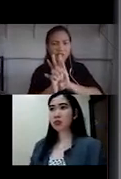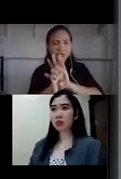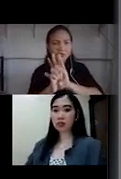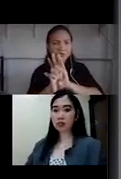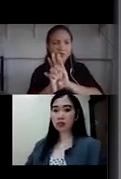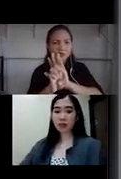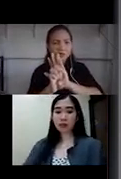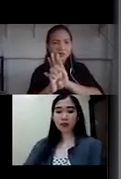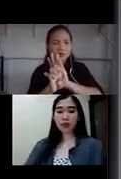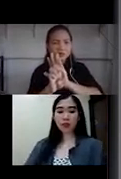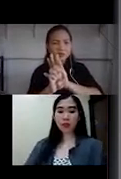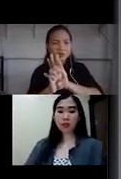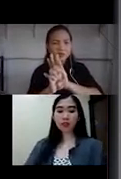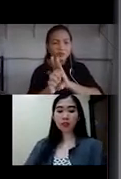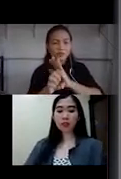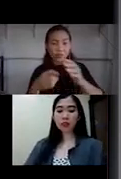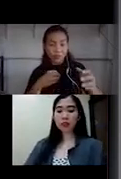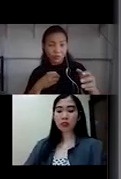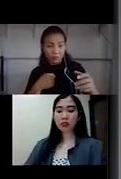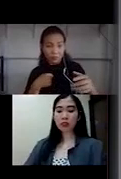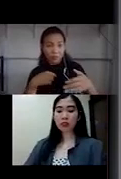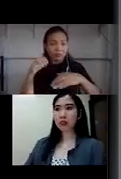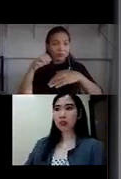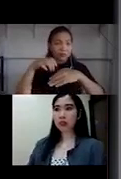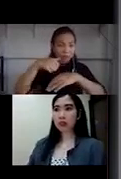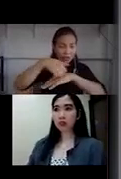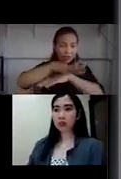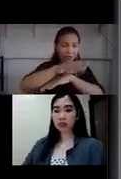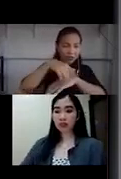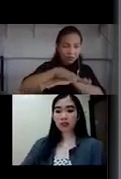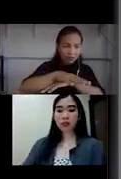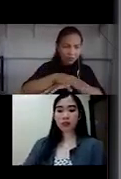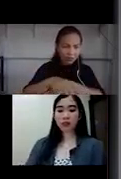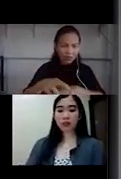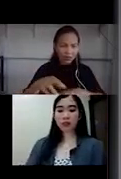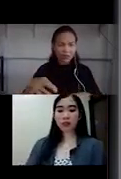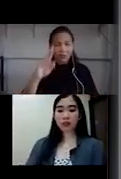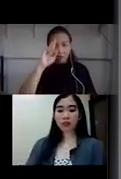ako, tapos reminder.